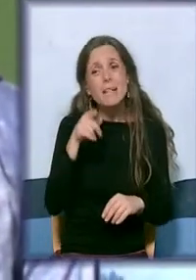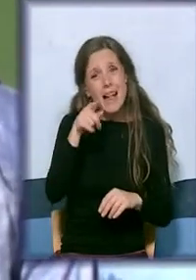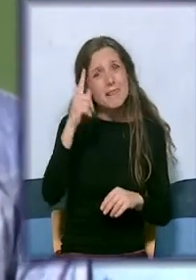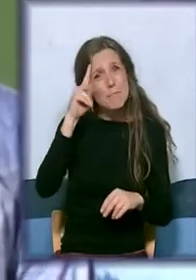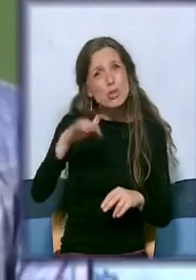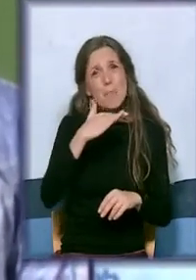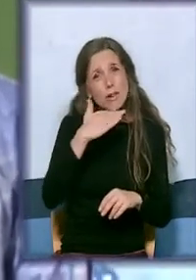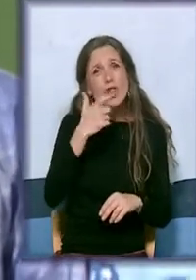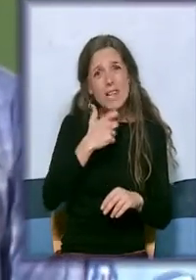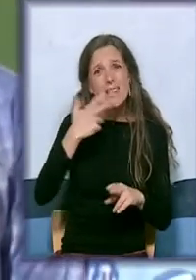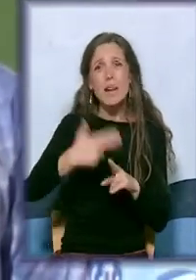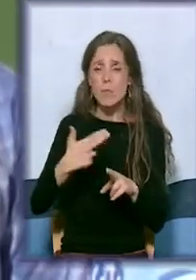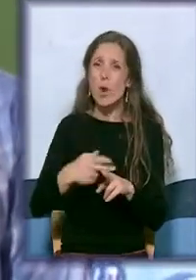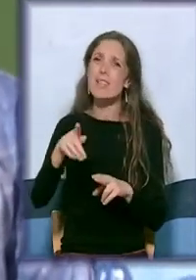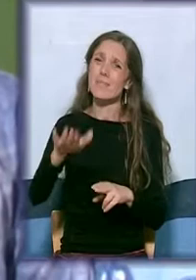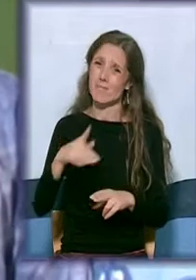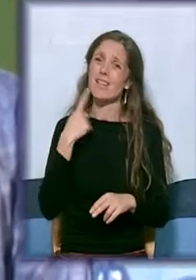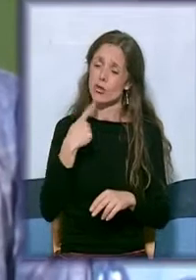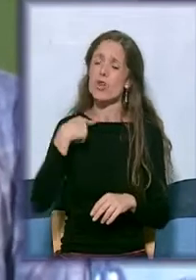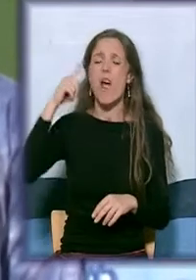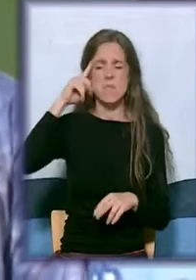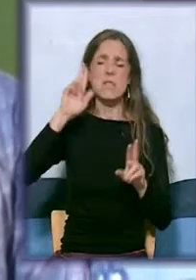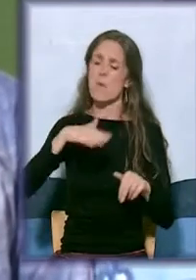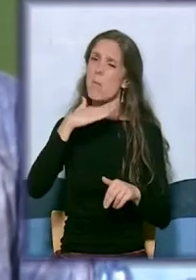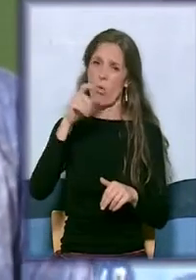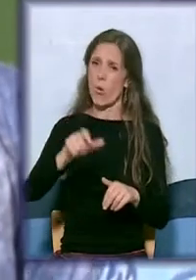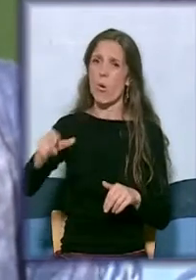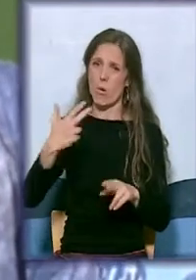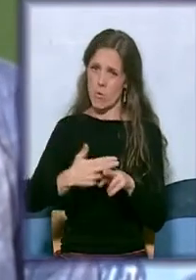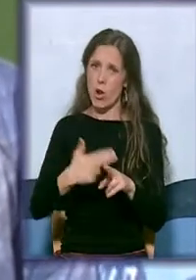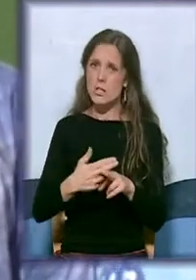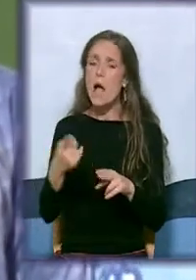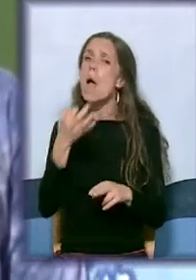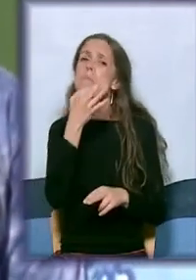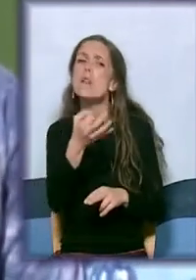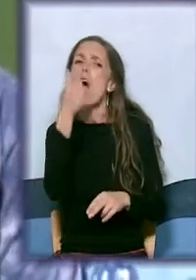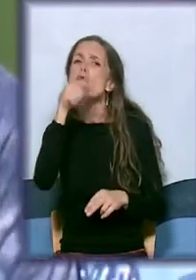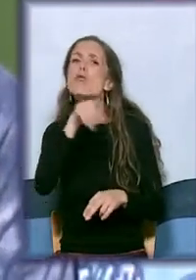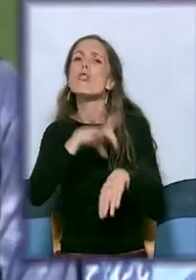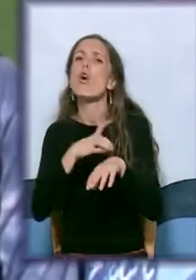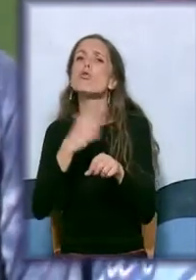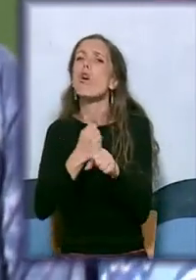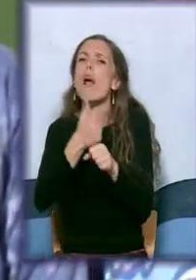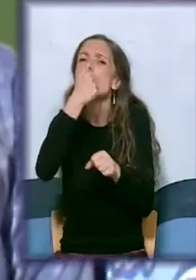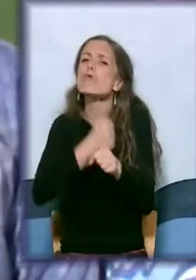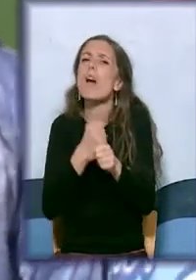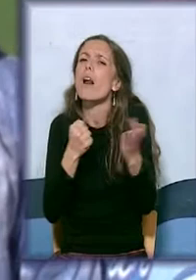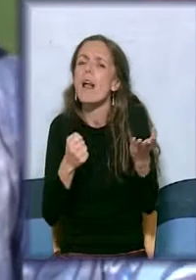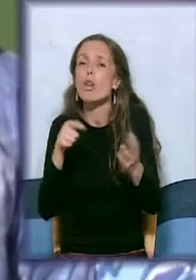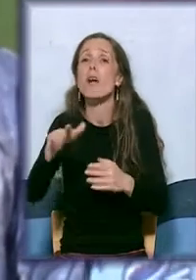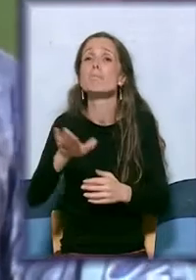bolesni? Ja mislim da ima. A šta sad ovaj čika doktor ovde radi? Šta ti misliš? Šta on radi?